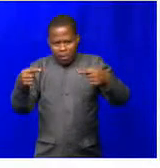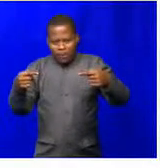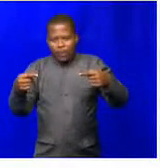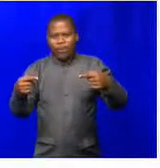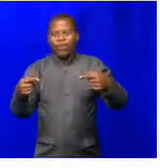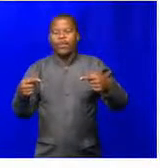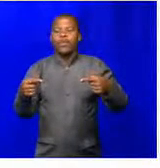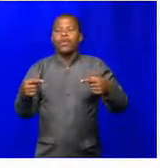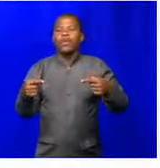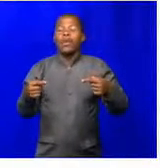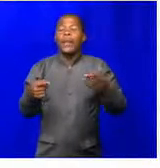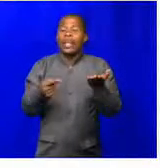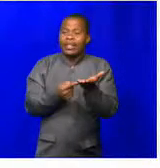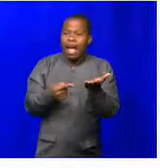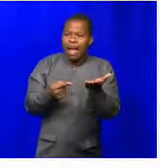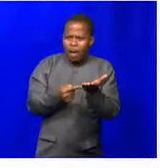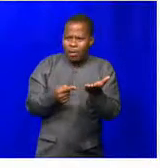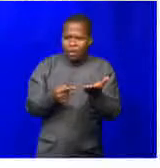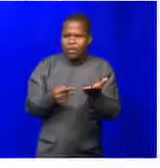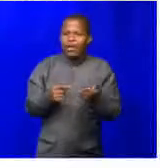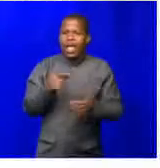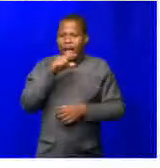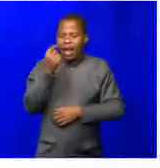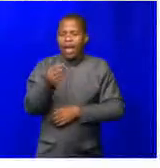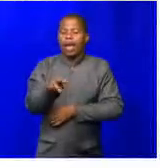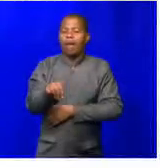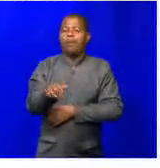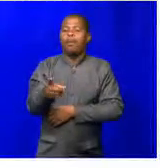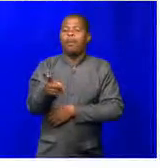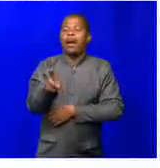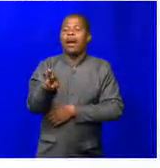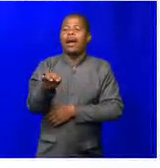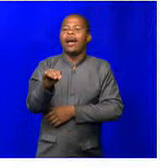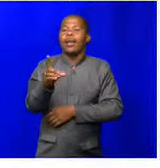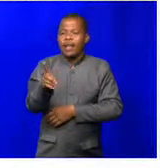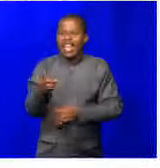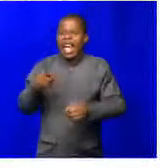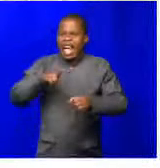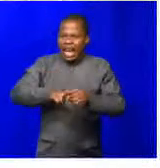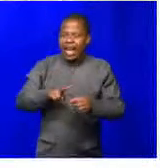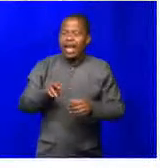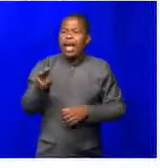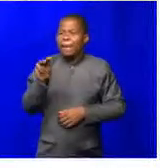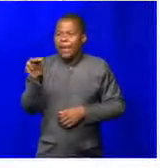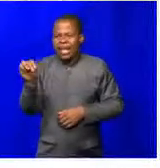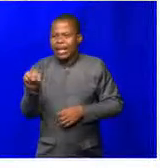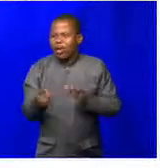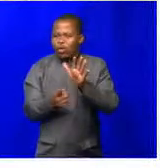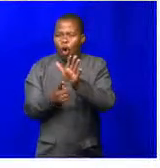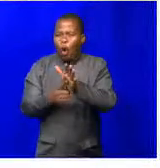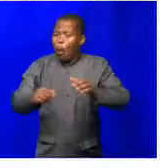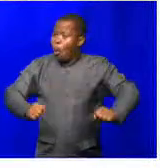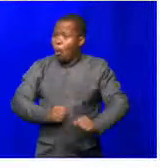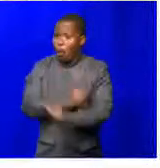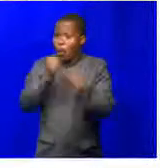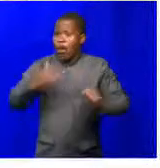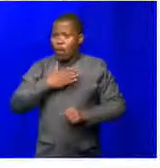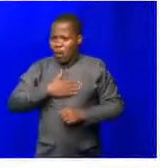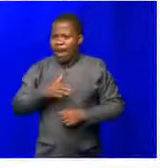Bernabeu edolobheni lelikhulu laseSpain iMadrid. Kulo mdlalo iMadrid ibonakale ufuna kakhulu kuneBarcelona njengoba ngiyo